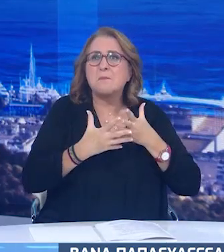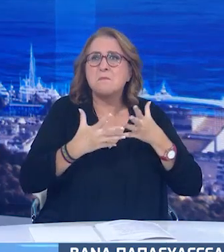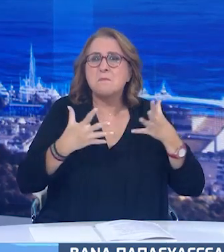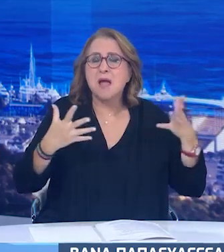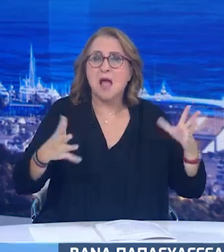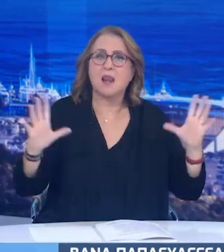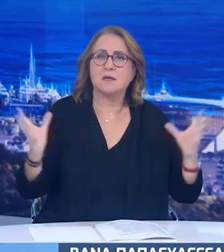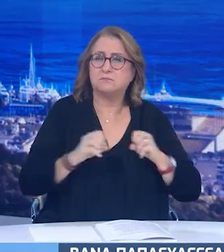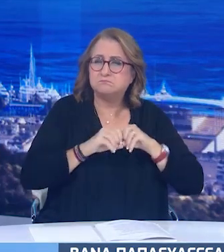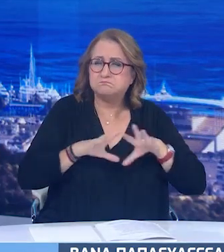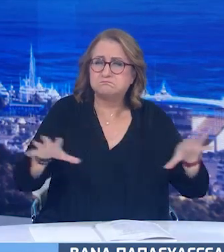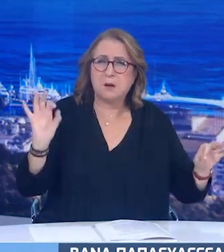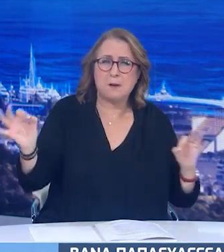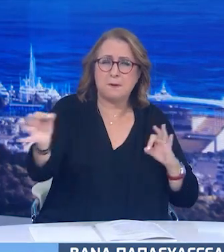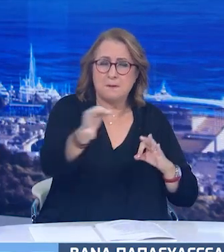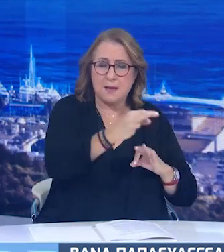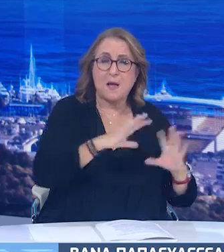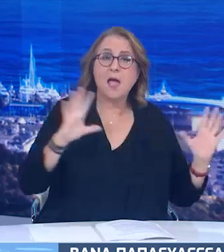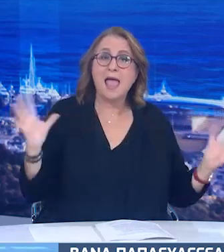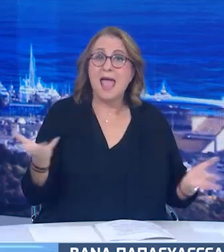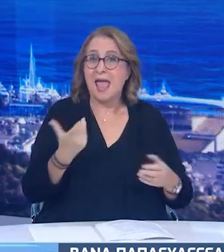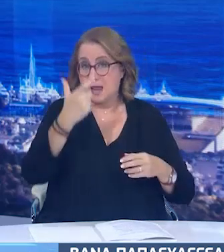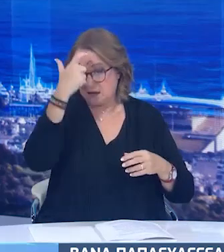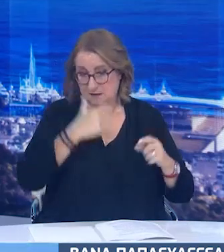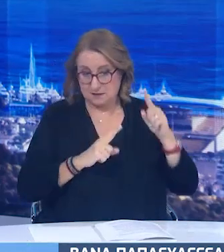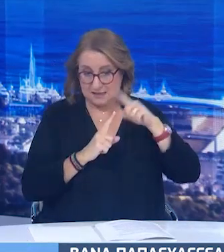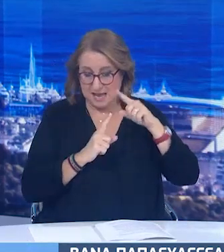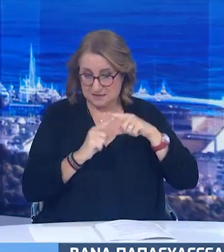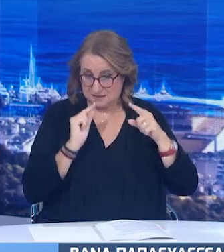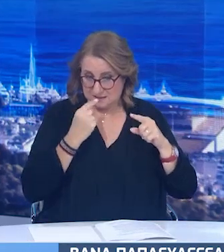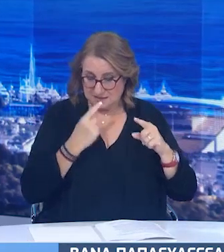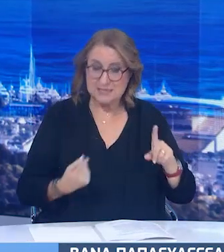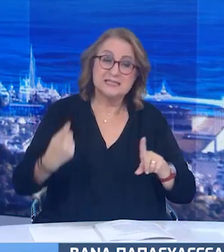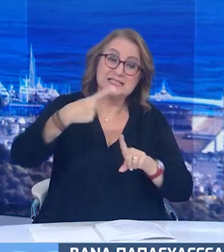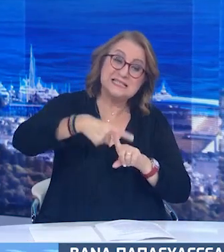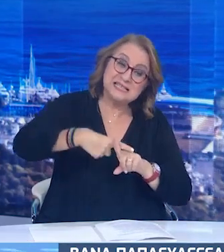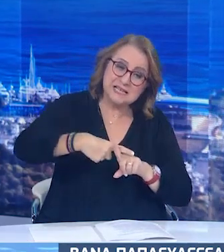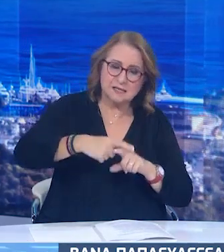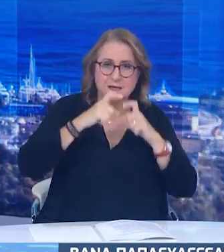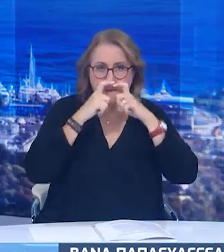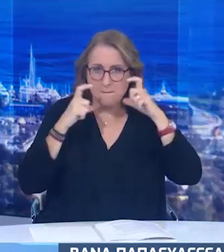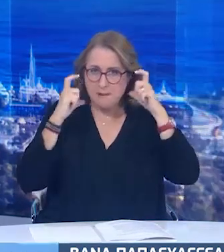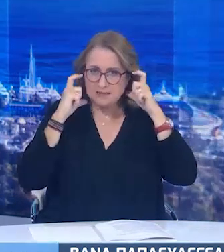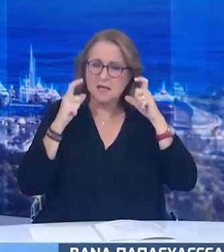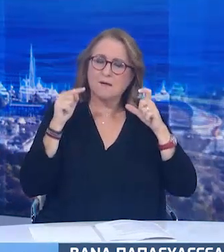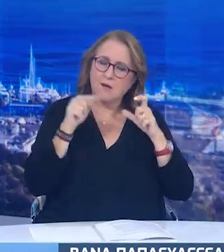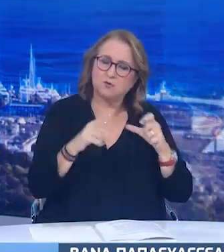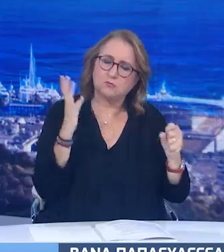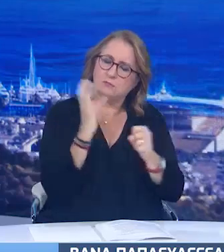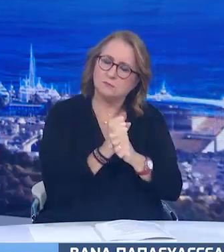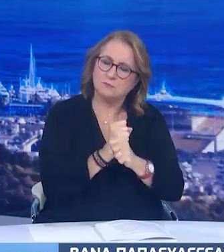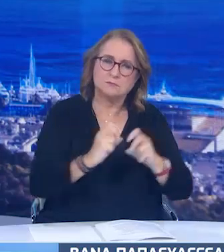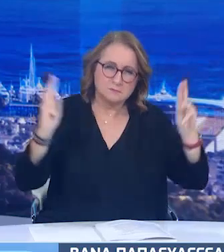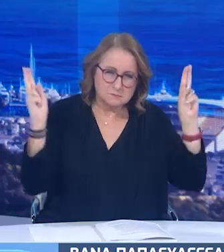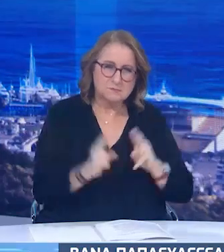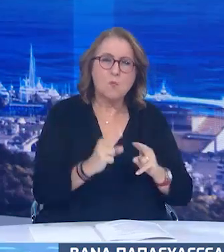μάσκας και συστηματικού εργαστηριακού ελέγχου του μαθητικού πληθυσμού θα μειώσει τη διασπορά στα σχολεία κατά 85%.